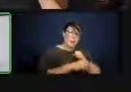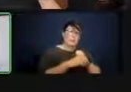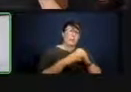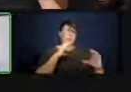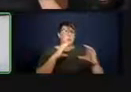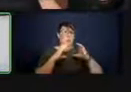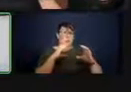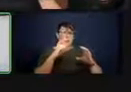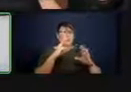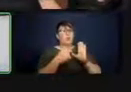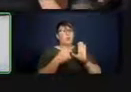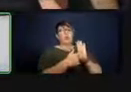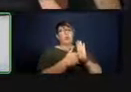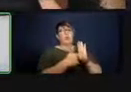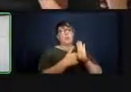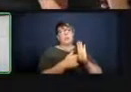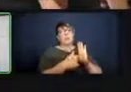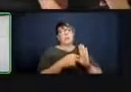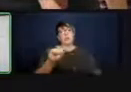بحلول